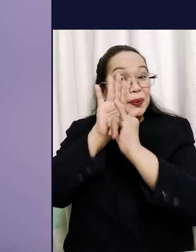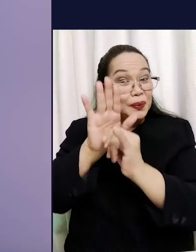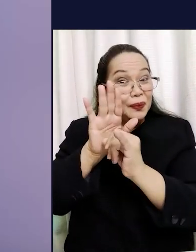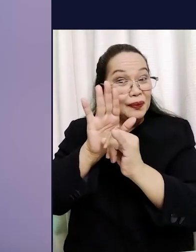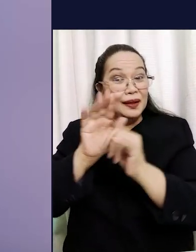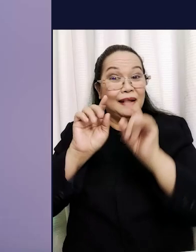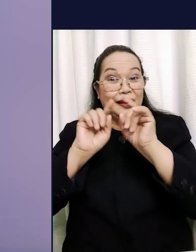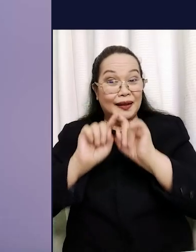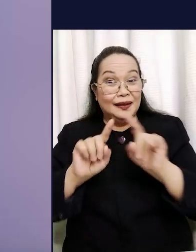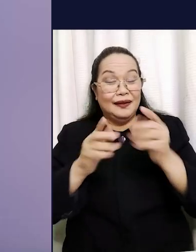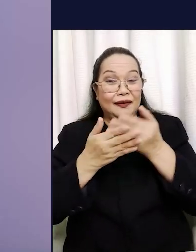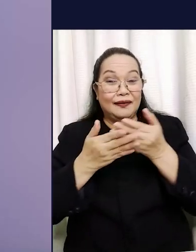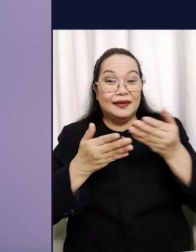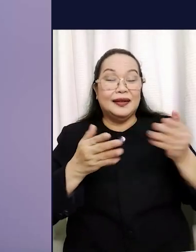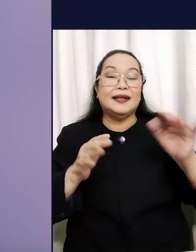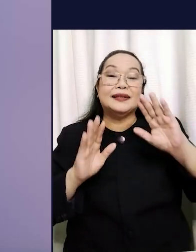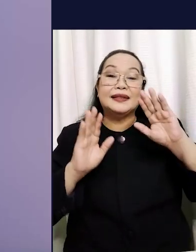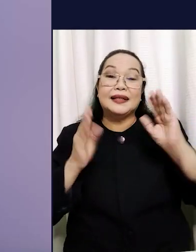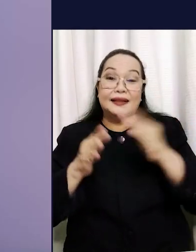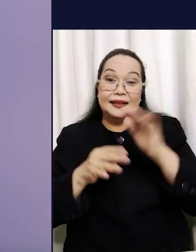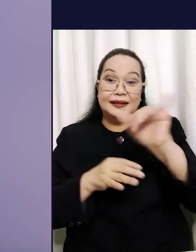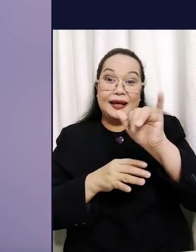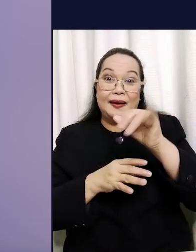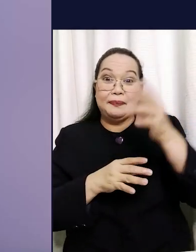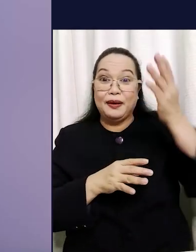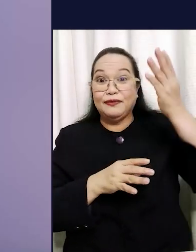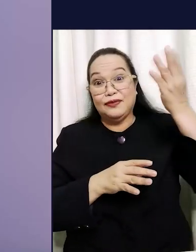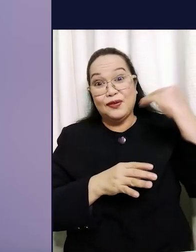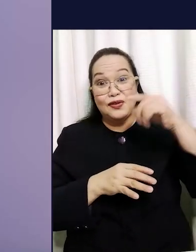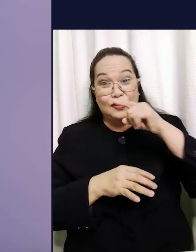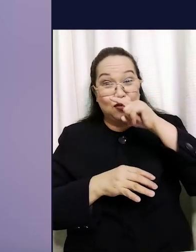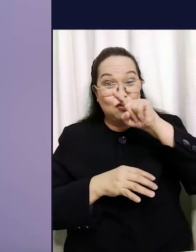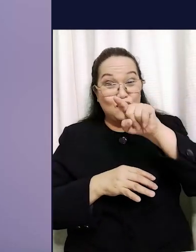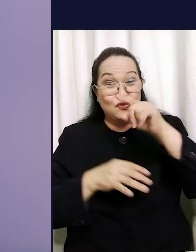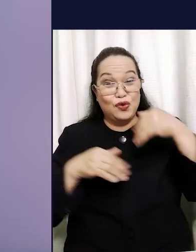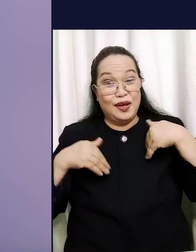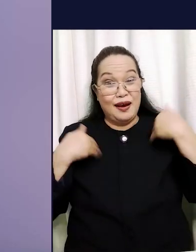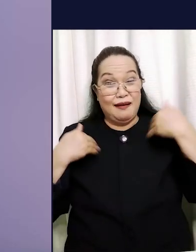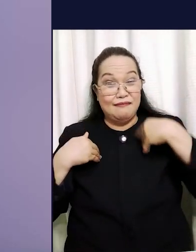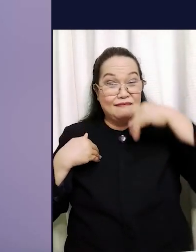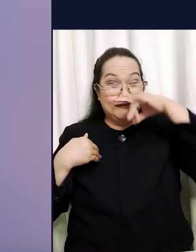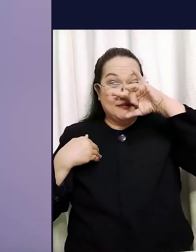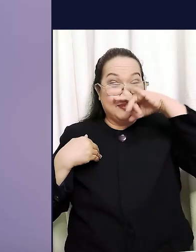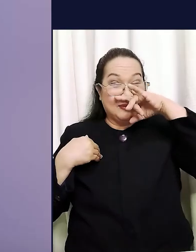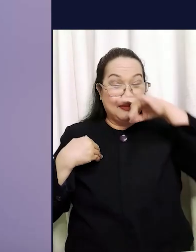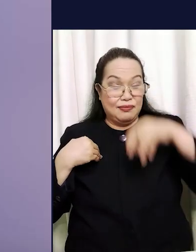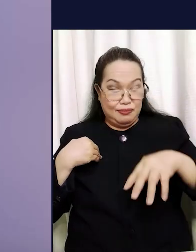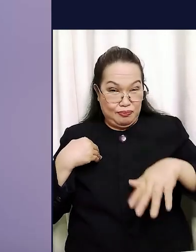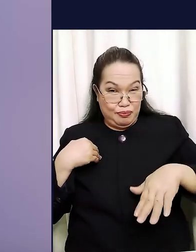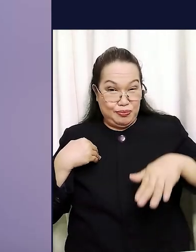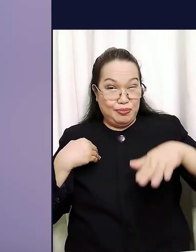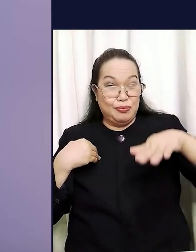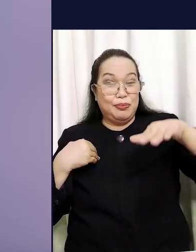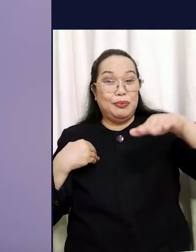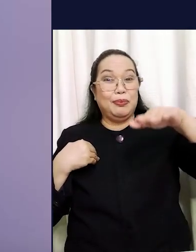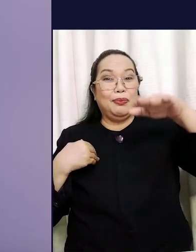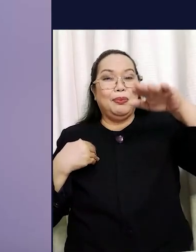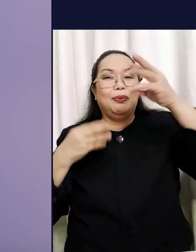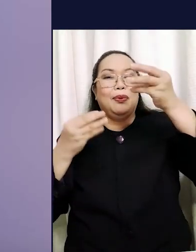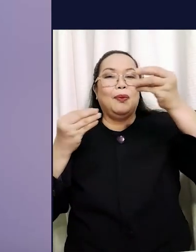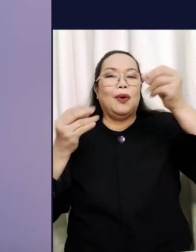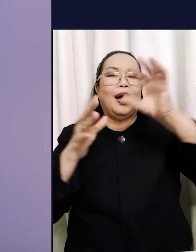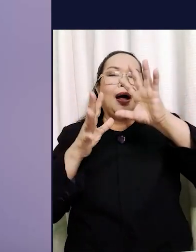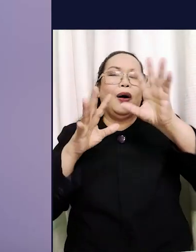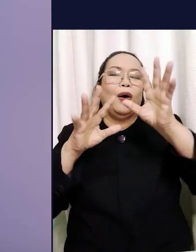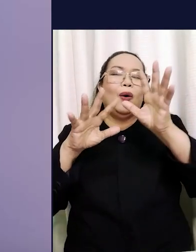Magpapalit po, mawawala. Again, the same thing with verses 8 to 10 na binigyan ni Paul ng illustration na